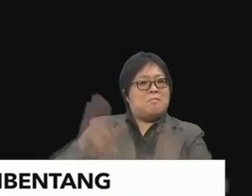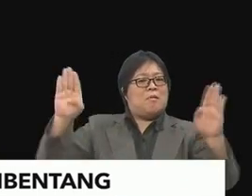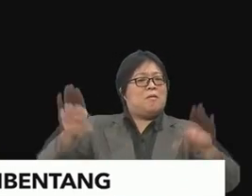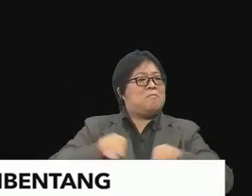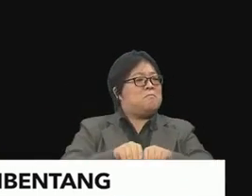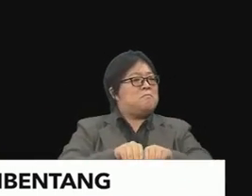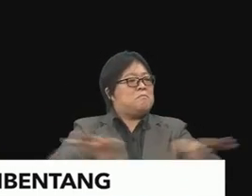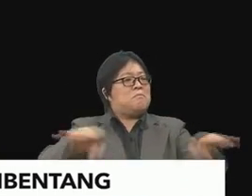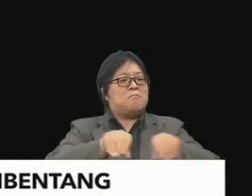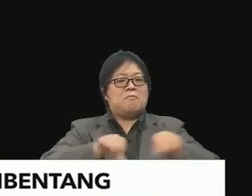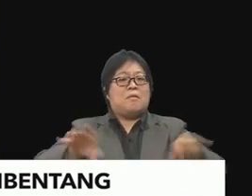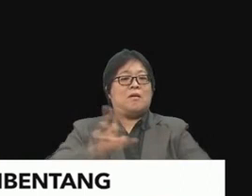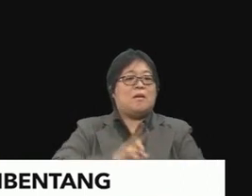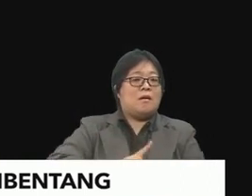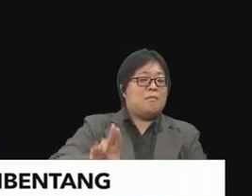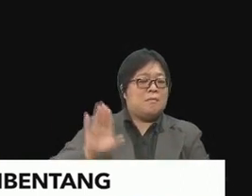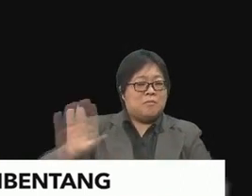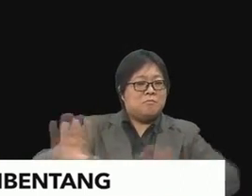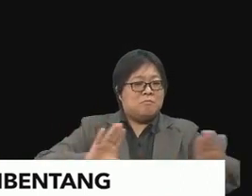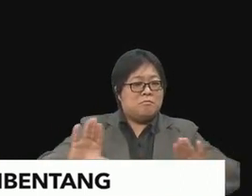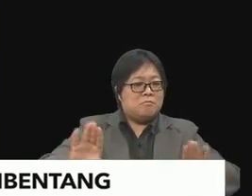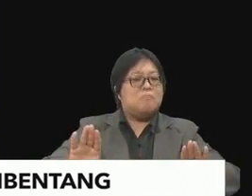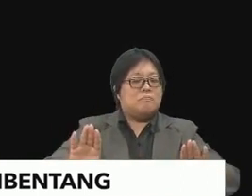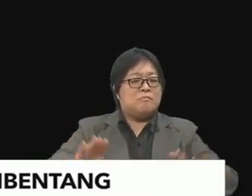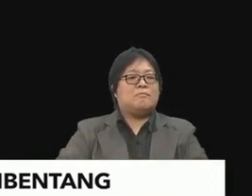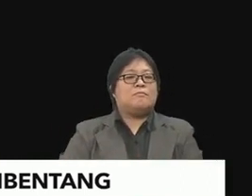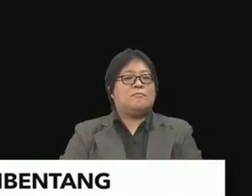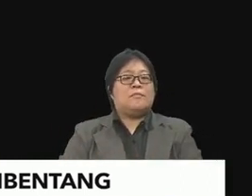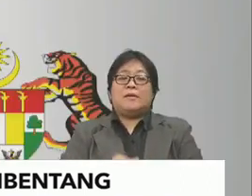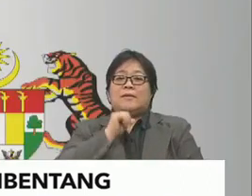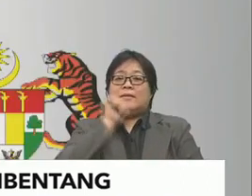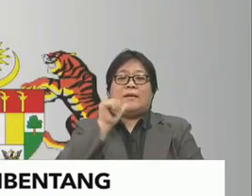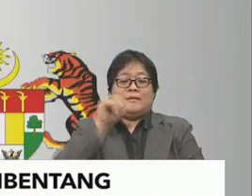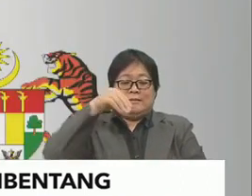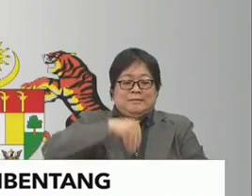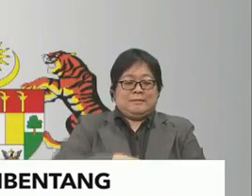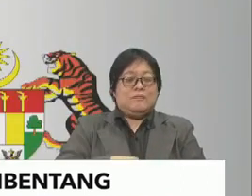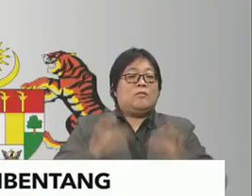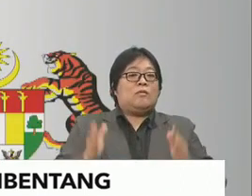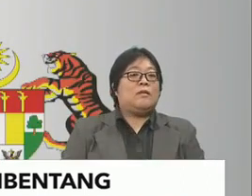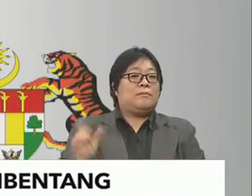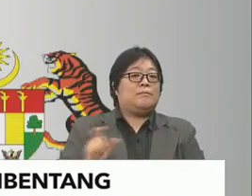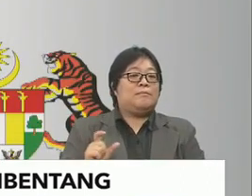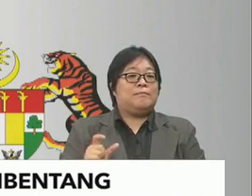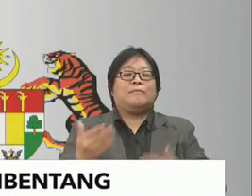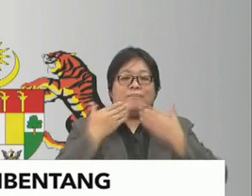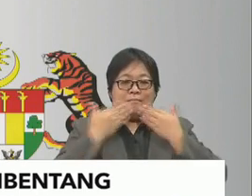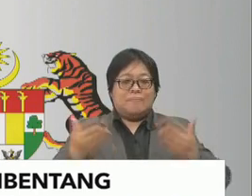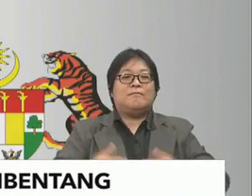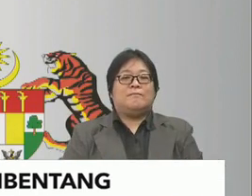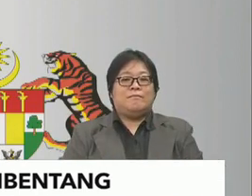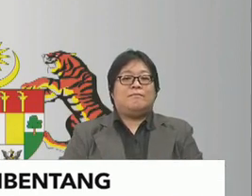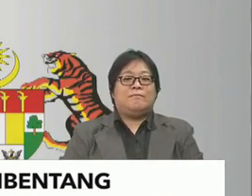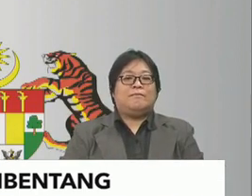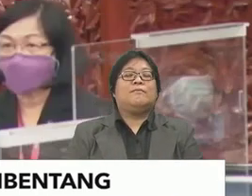nak menyebarkan agama mereka Dedi kalangan mereka tidak dari kalangan orang-orang Islam Makasih